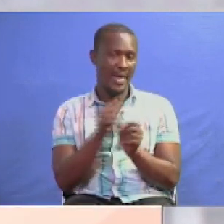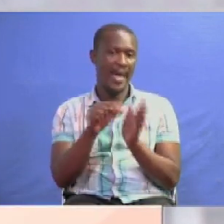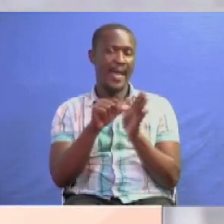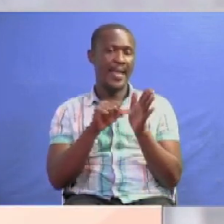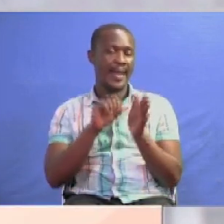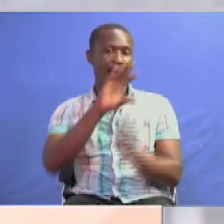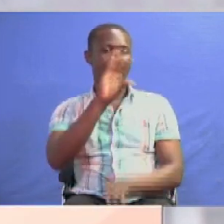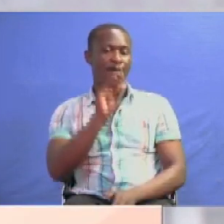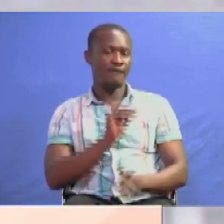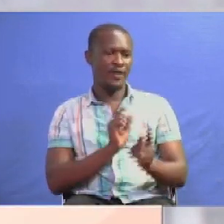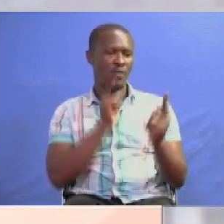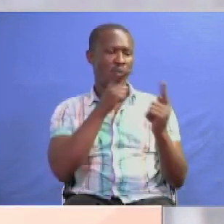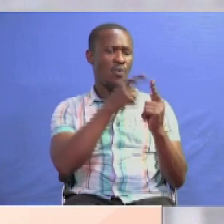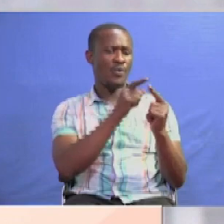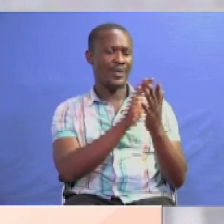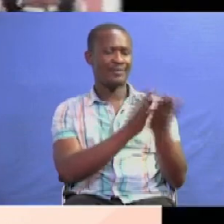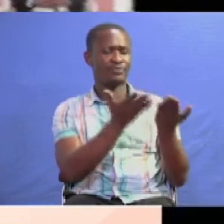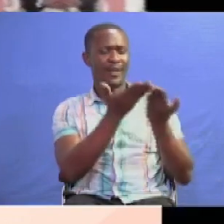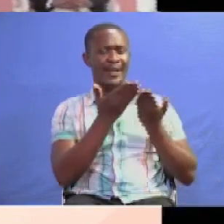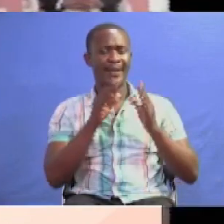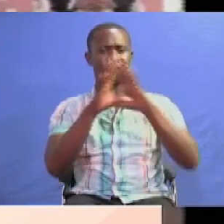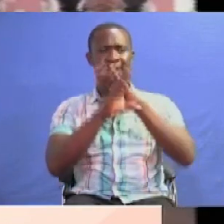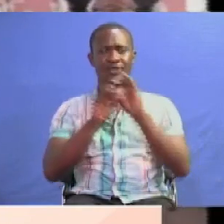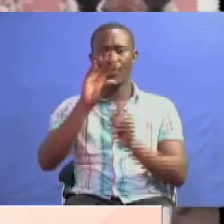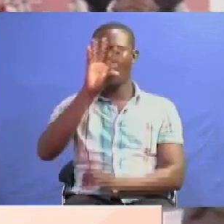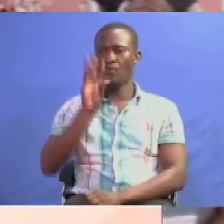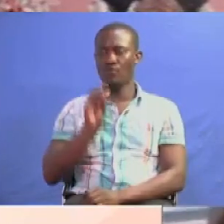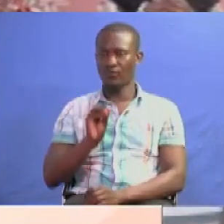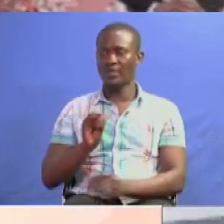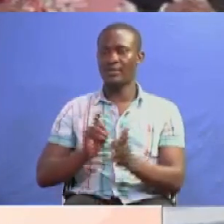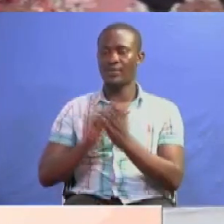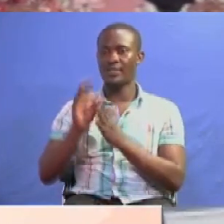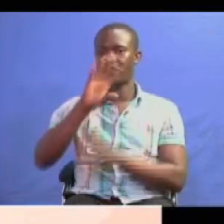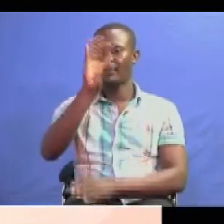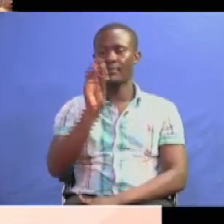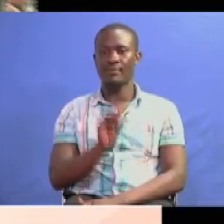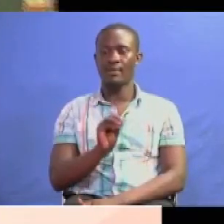unalenga kuleta pamoja marais wa Afrika chini ya kauli mbiu ya kuendeleza Afrika.